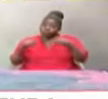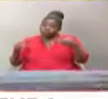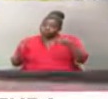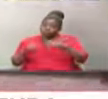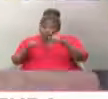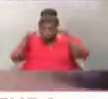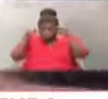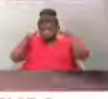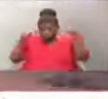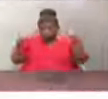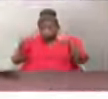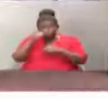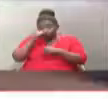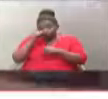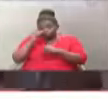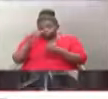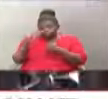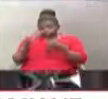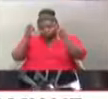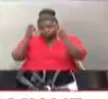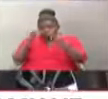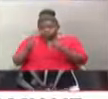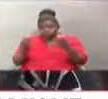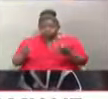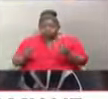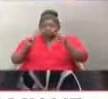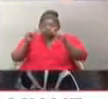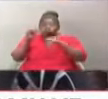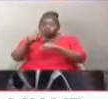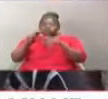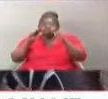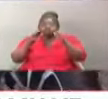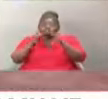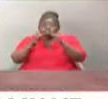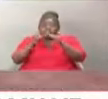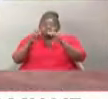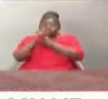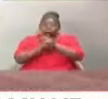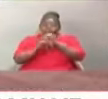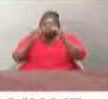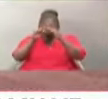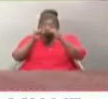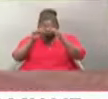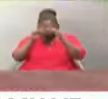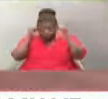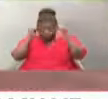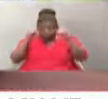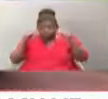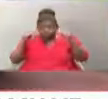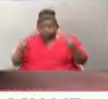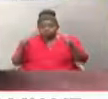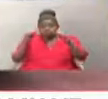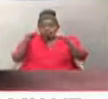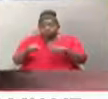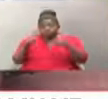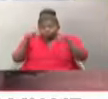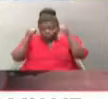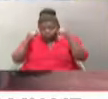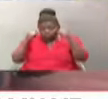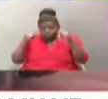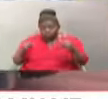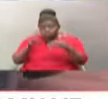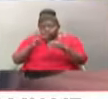president yoweli kagutati wa ura mseveni ya saze wali malire makage rachitula mudistrikti ya Churuhura. Onako rairo president ya